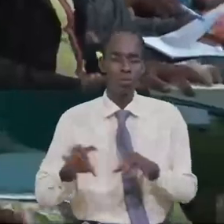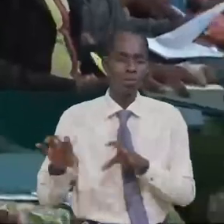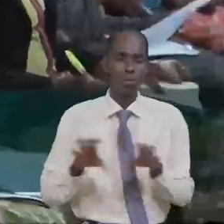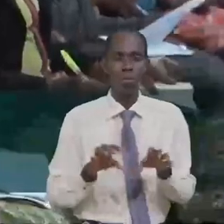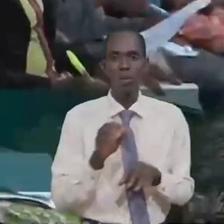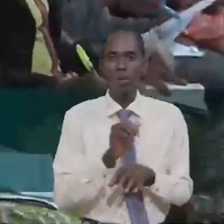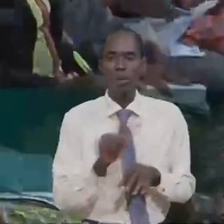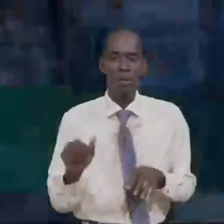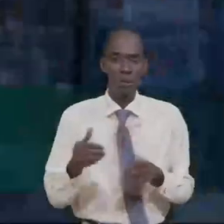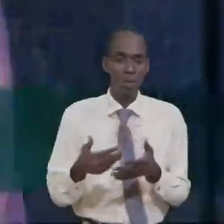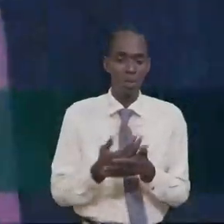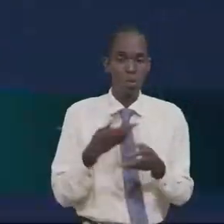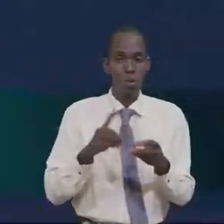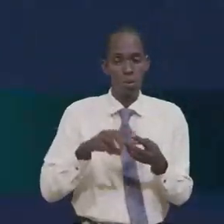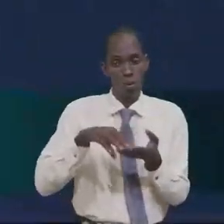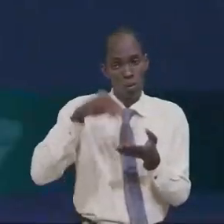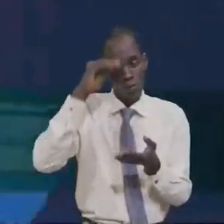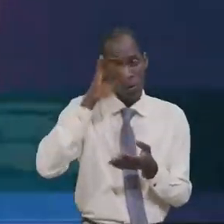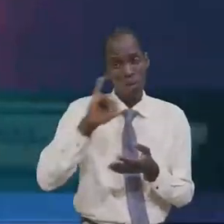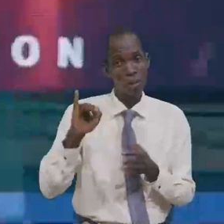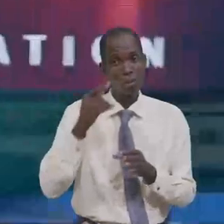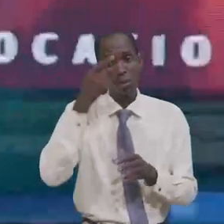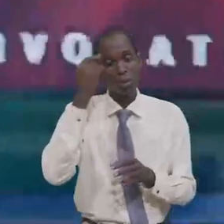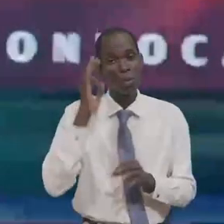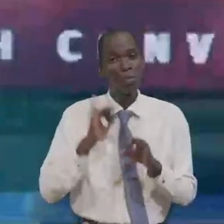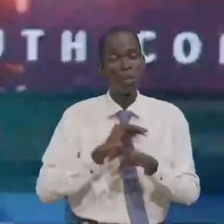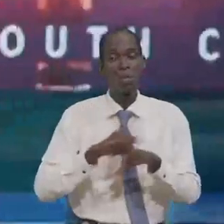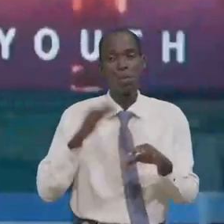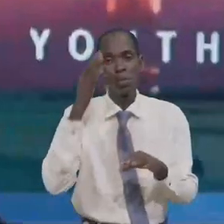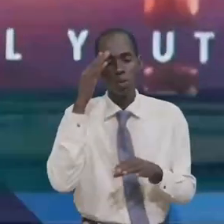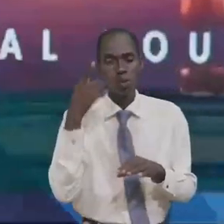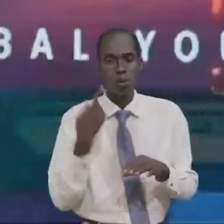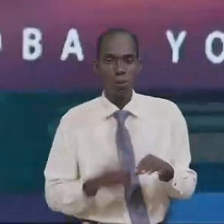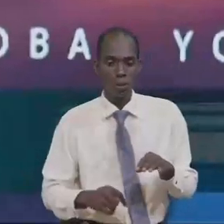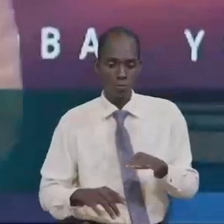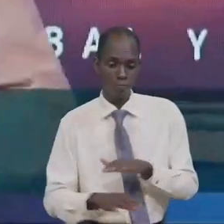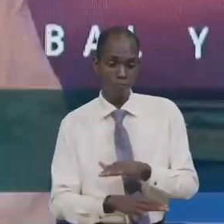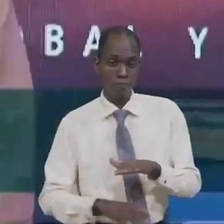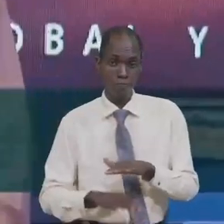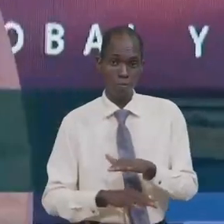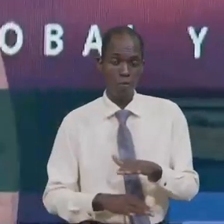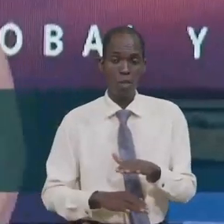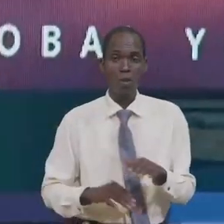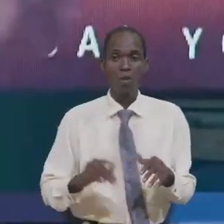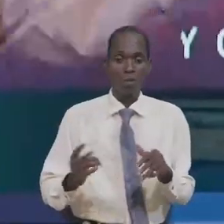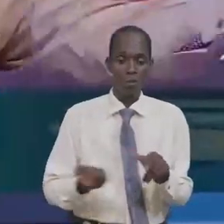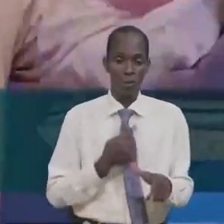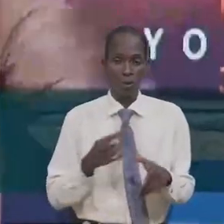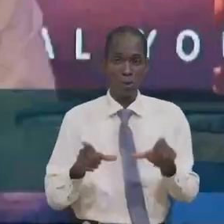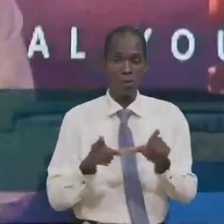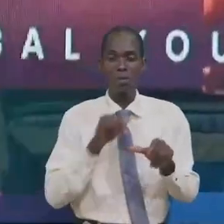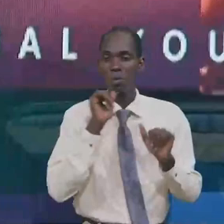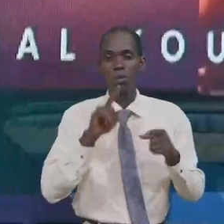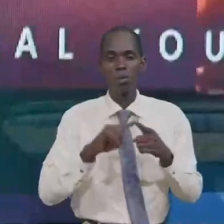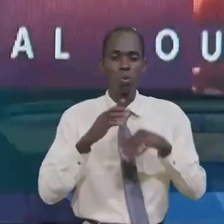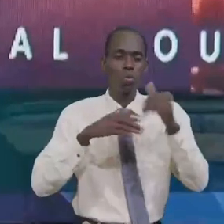rattrapage parce que si je connais pas les bases je ne peux pas bâtir sur quoi que ce soit ainsi donc comme